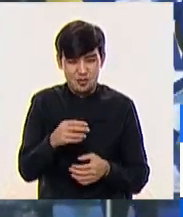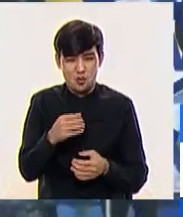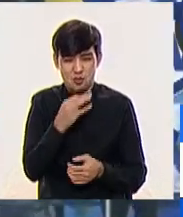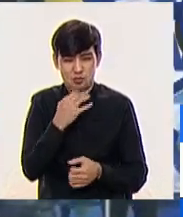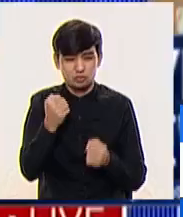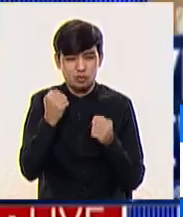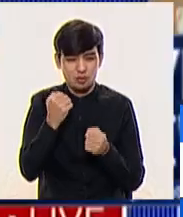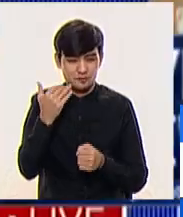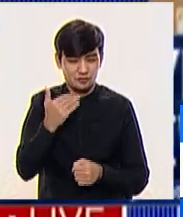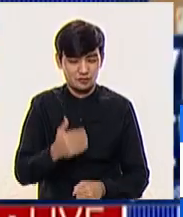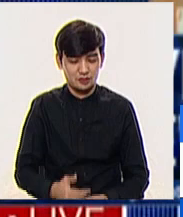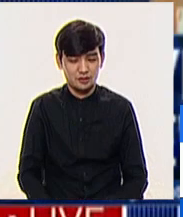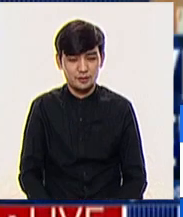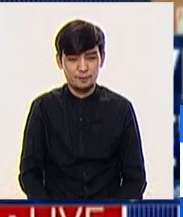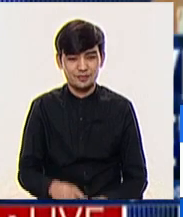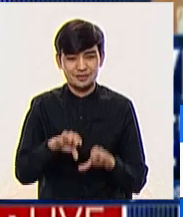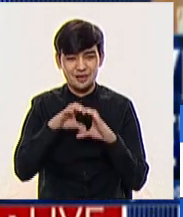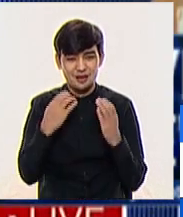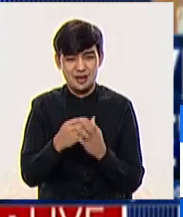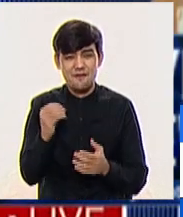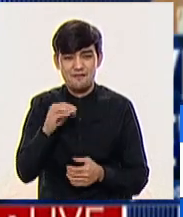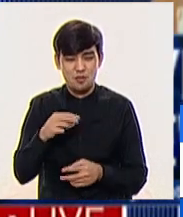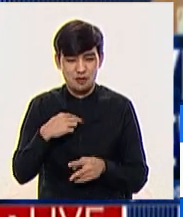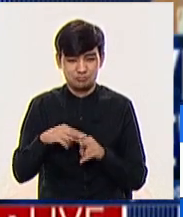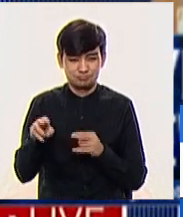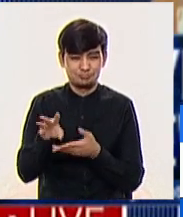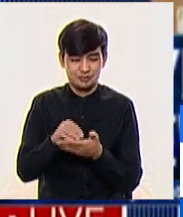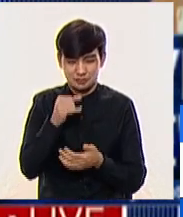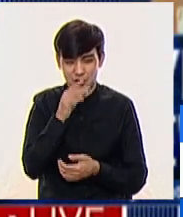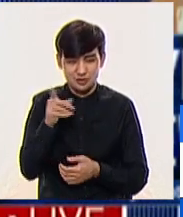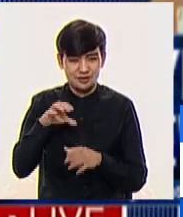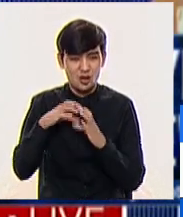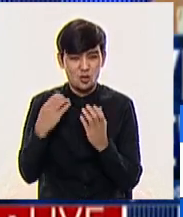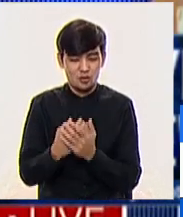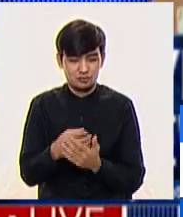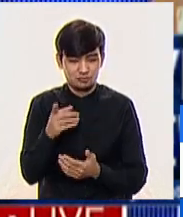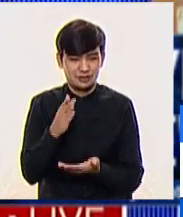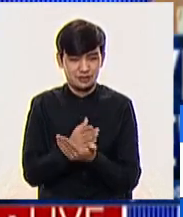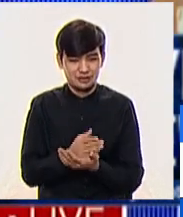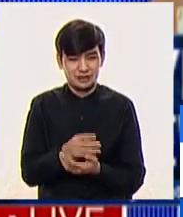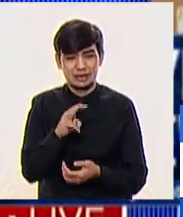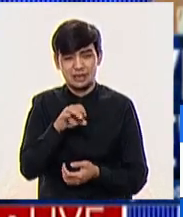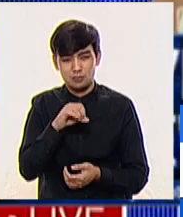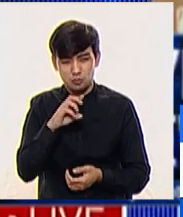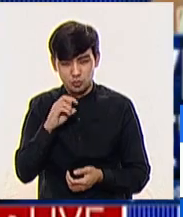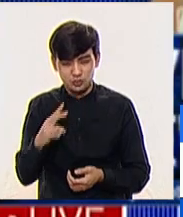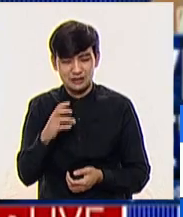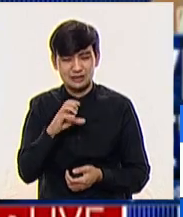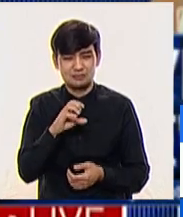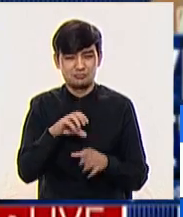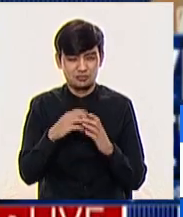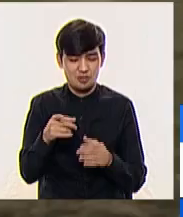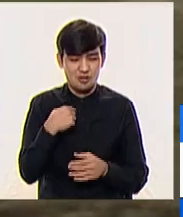спорта. Со стадионом в Европе не сравнить наш стадион. Стадион там состоит из площадки и трибуны. У нас этот